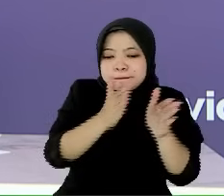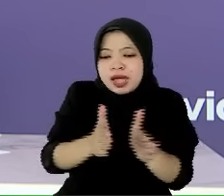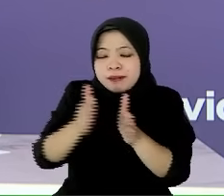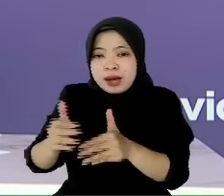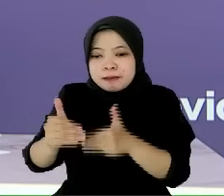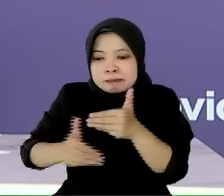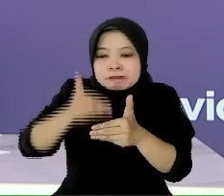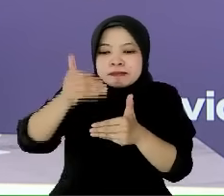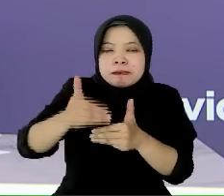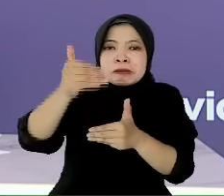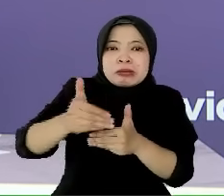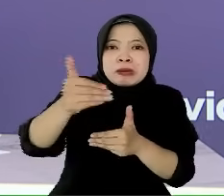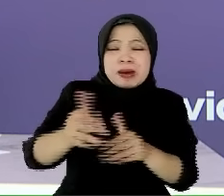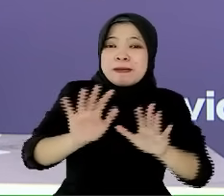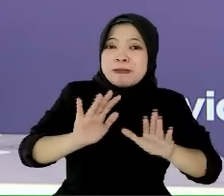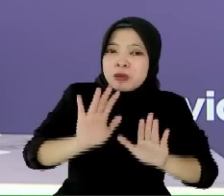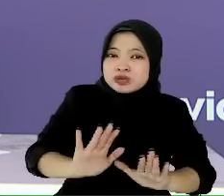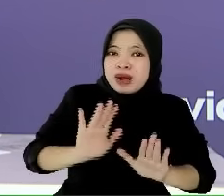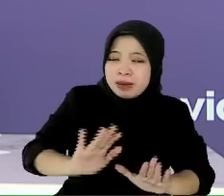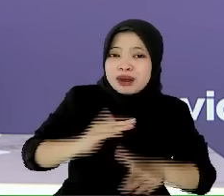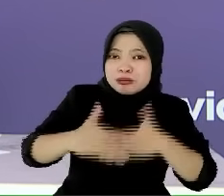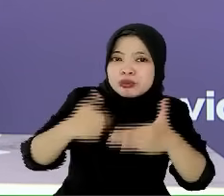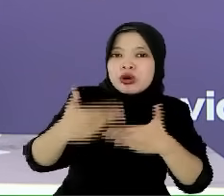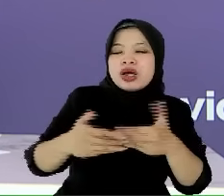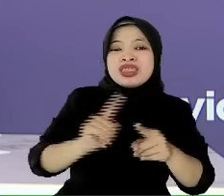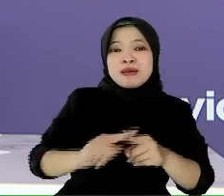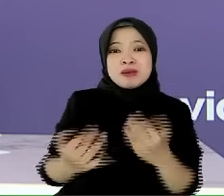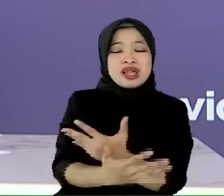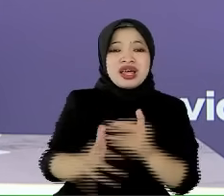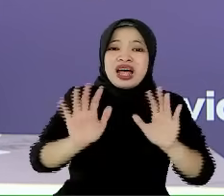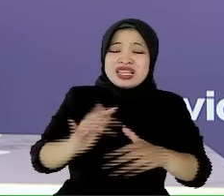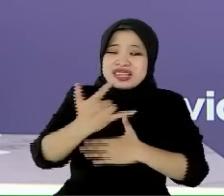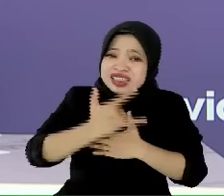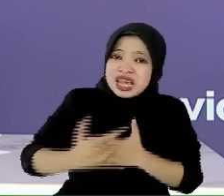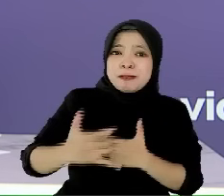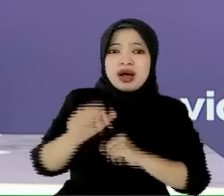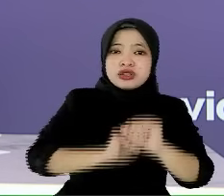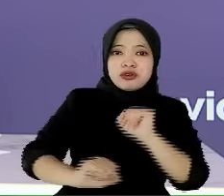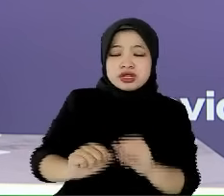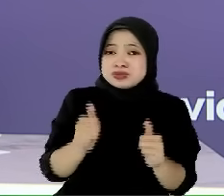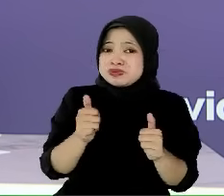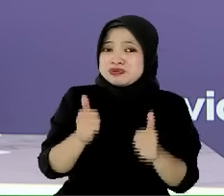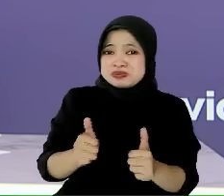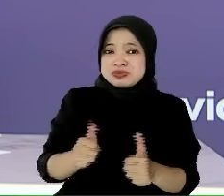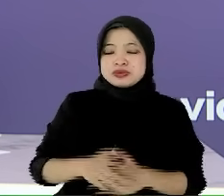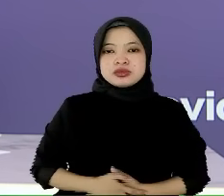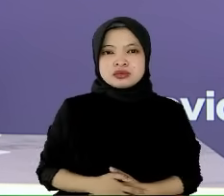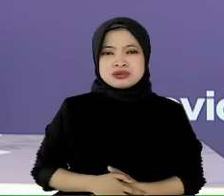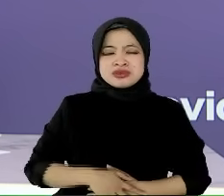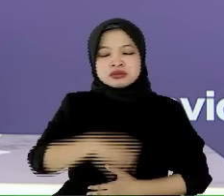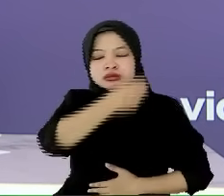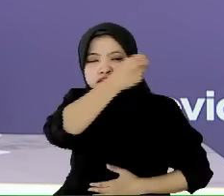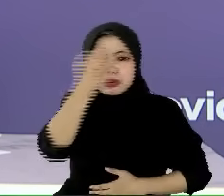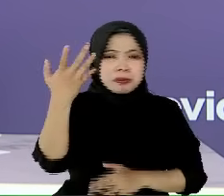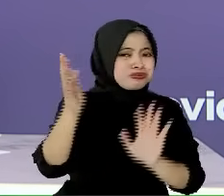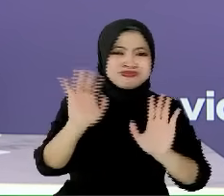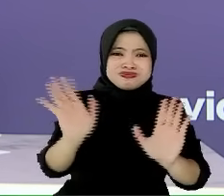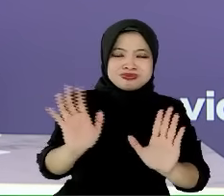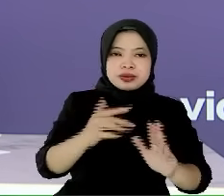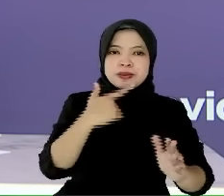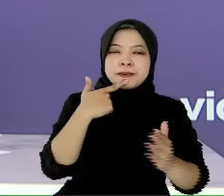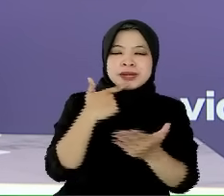dan berlanjut, namun masyarakat harus tetap berhati-hati dalam beraktivitas. Jangan serta-merta